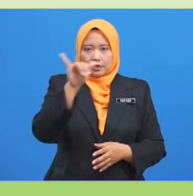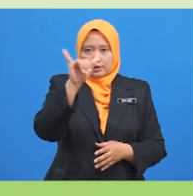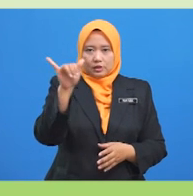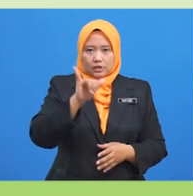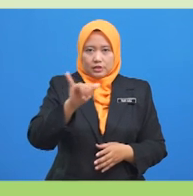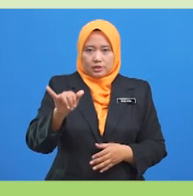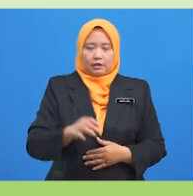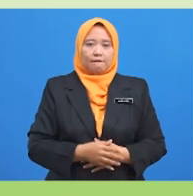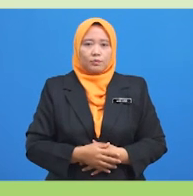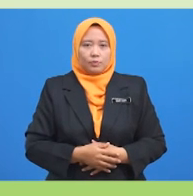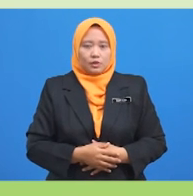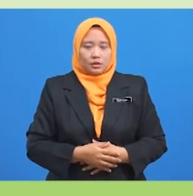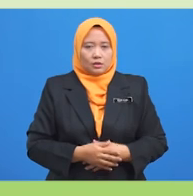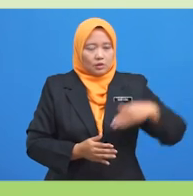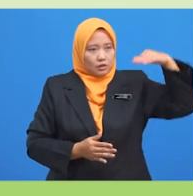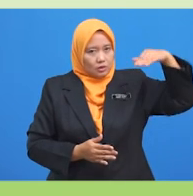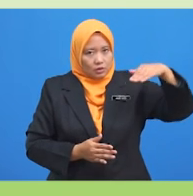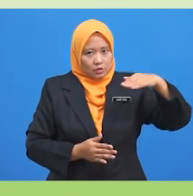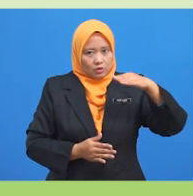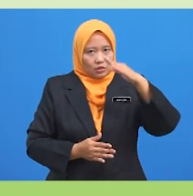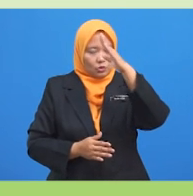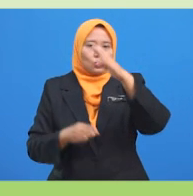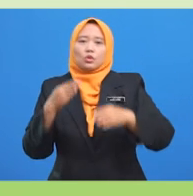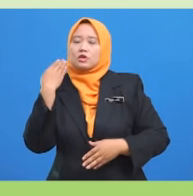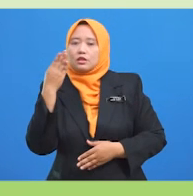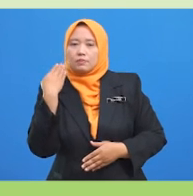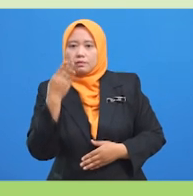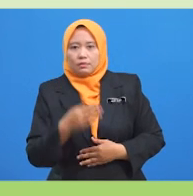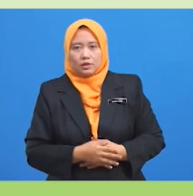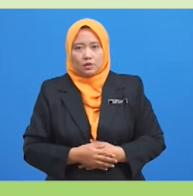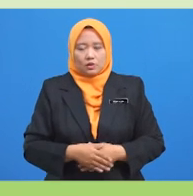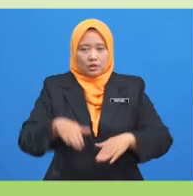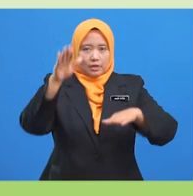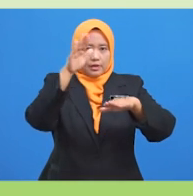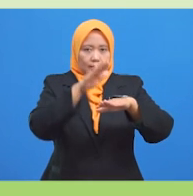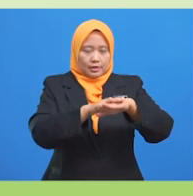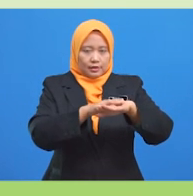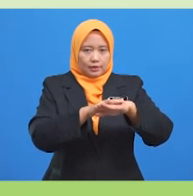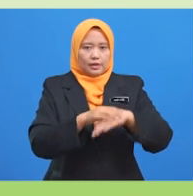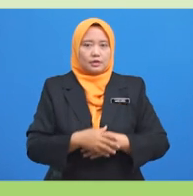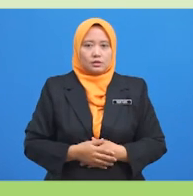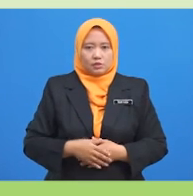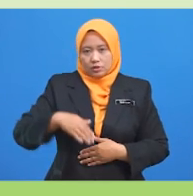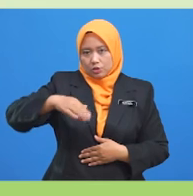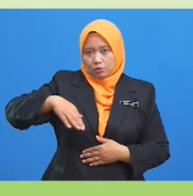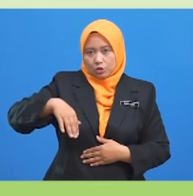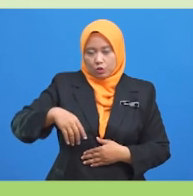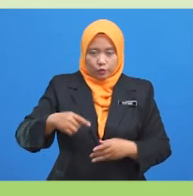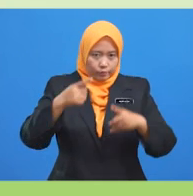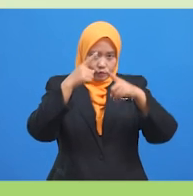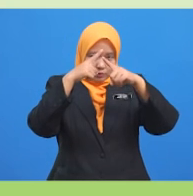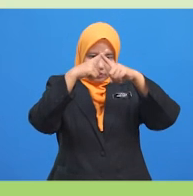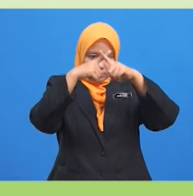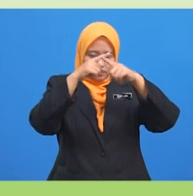minimum, keluk kos purata yang berwarna biru berada di atas kos marginal. Kos